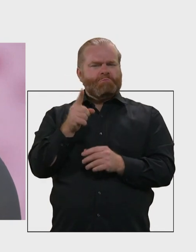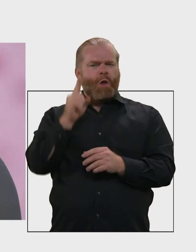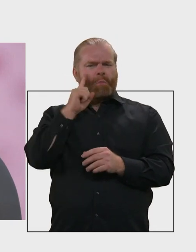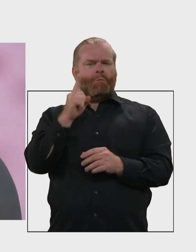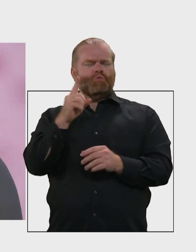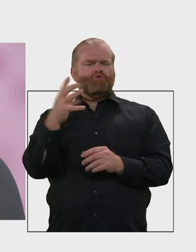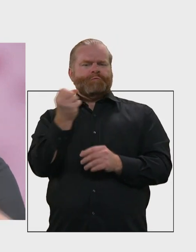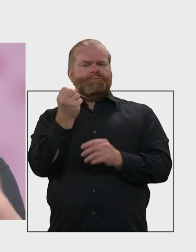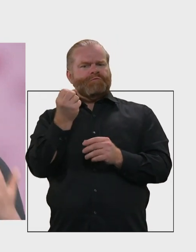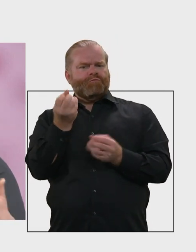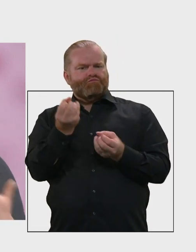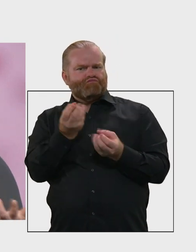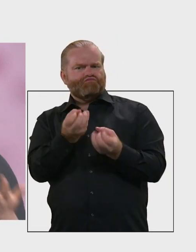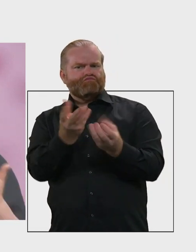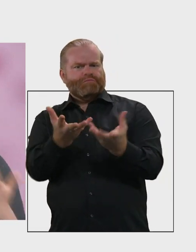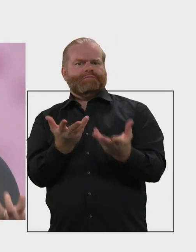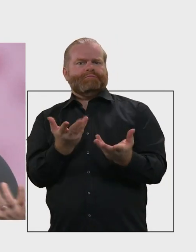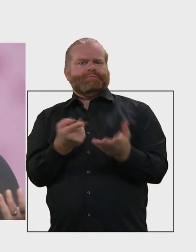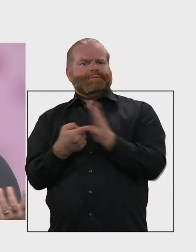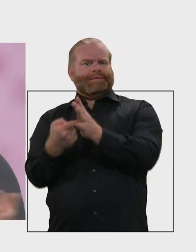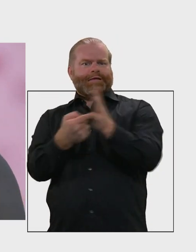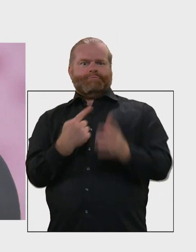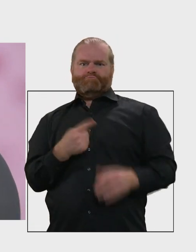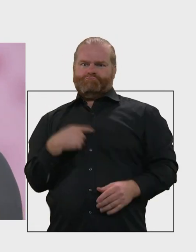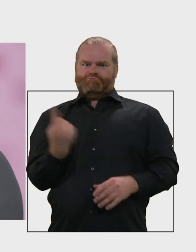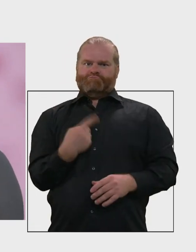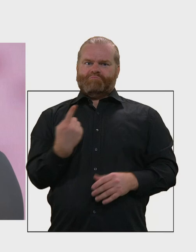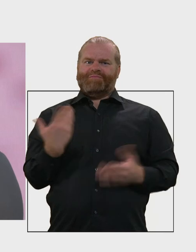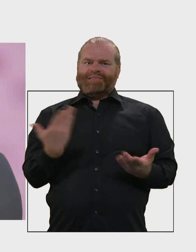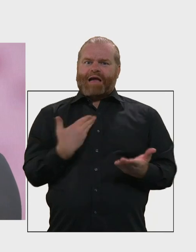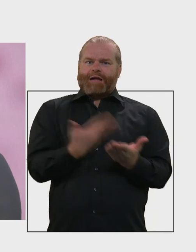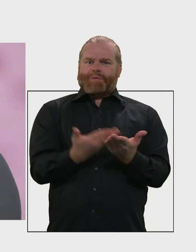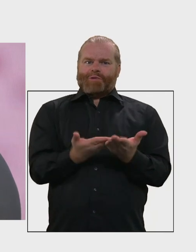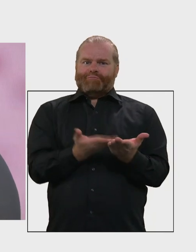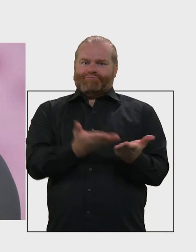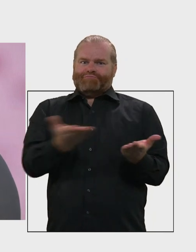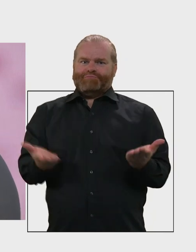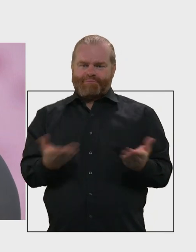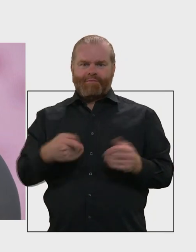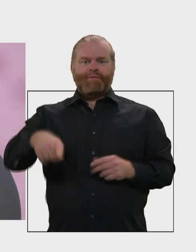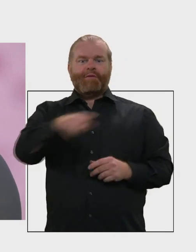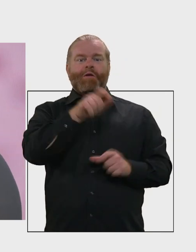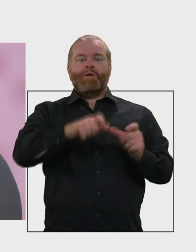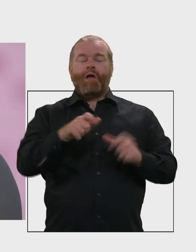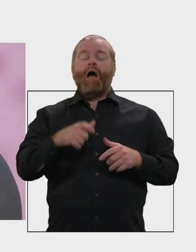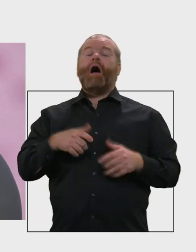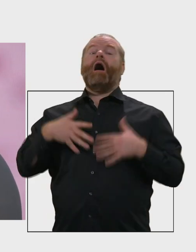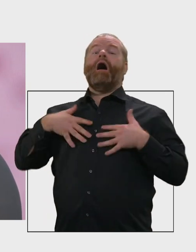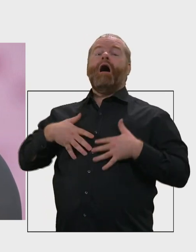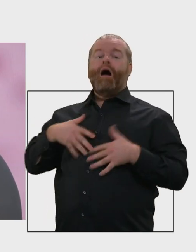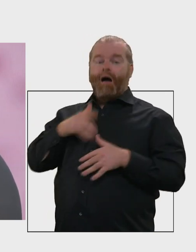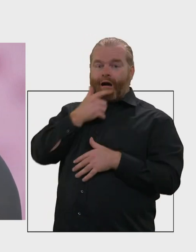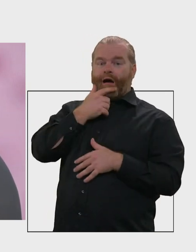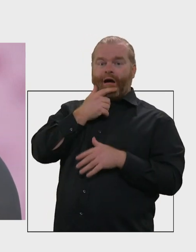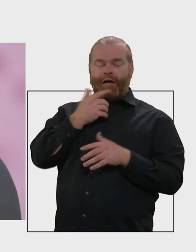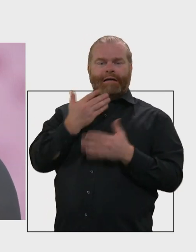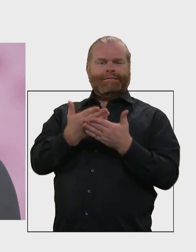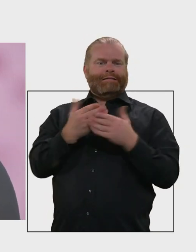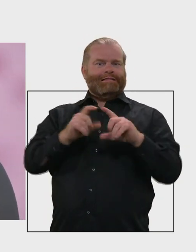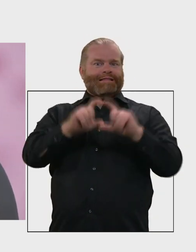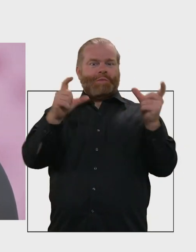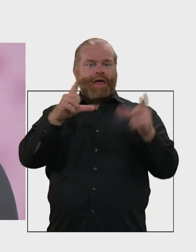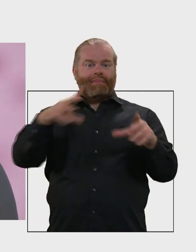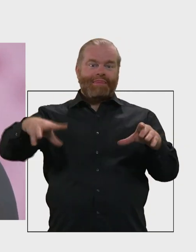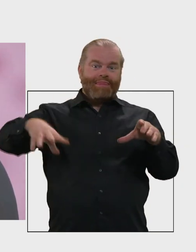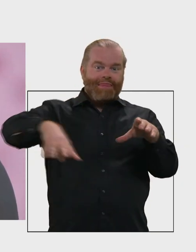eben dann Teilhabe, Teilgabe, ist ja auch so ein Wort, das ganz schön ist, eben hier dann tatsächlich zu erleben. Ja, und ich glaube,